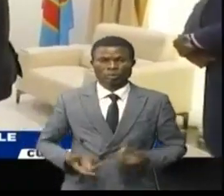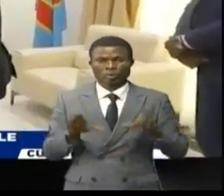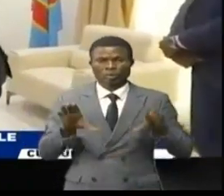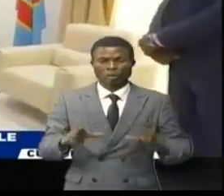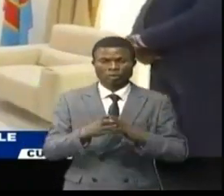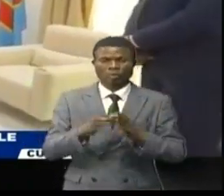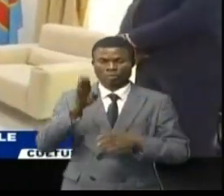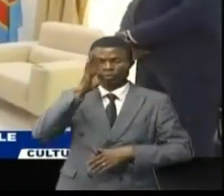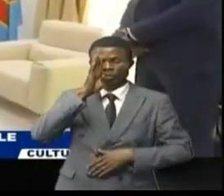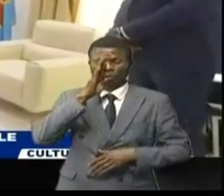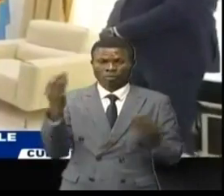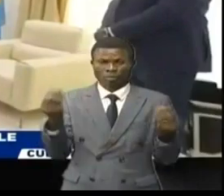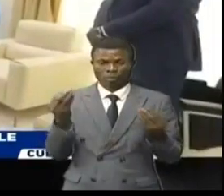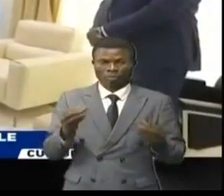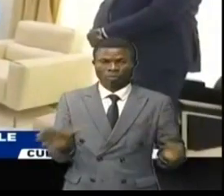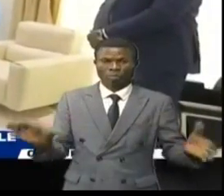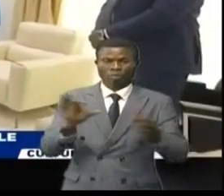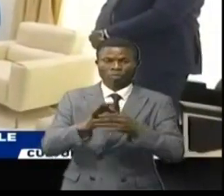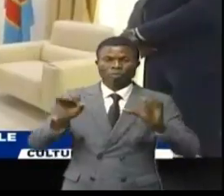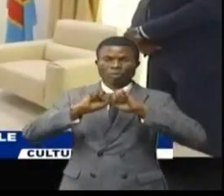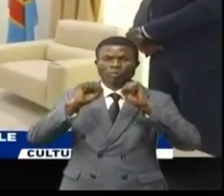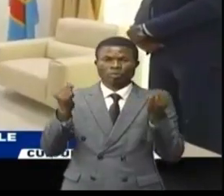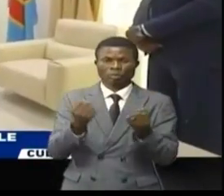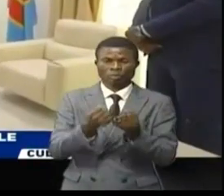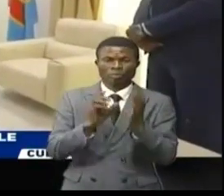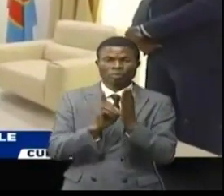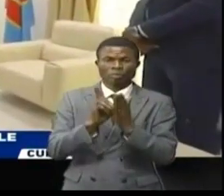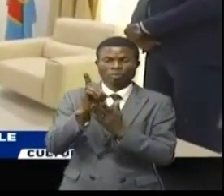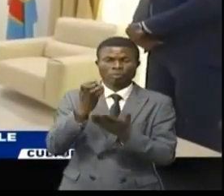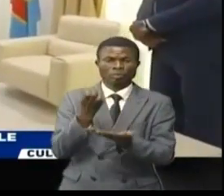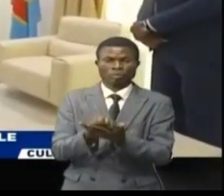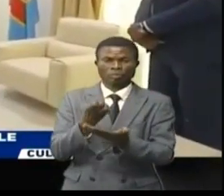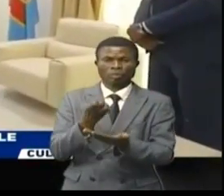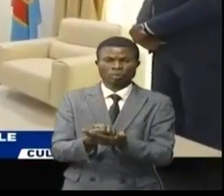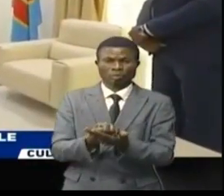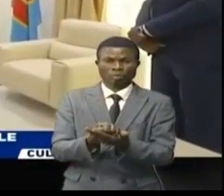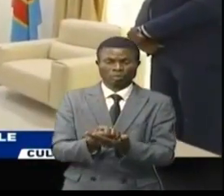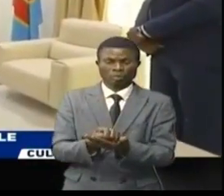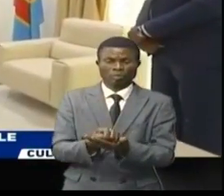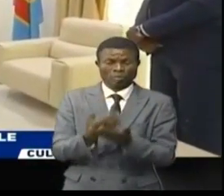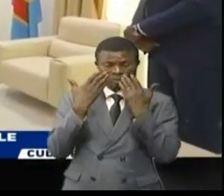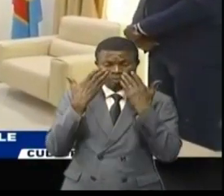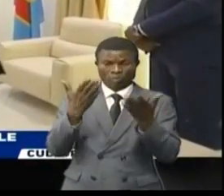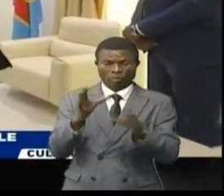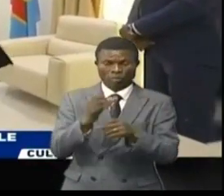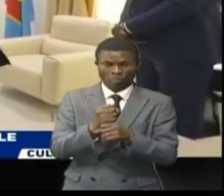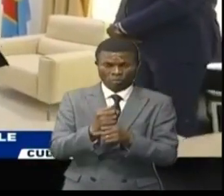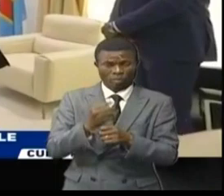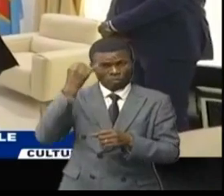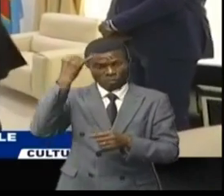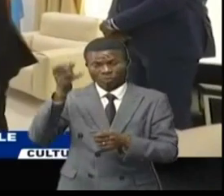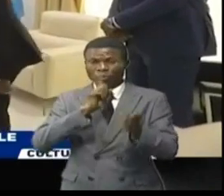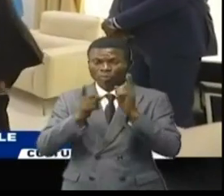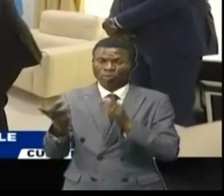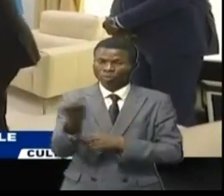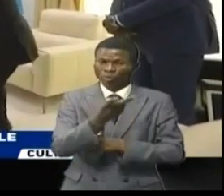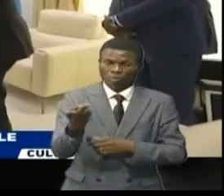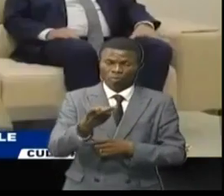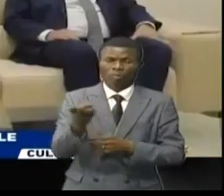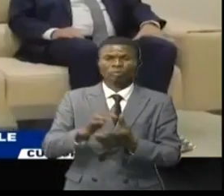Belgique en vue d'une inclusion sociale et le développement économique, c'est ce qui a conduit le président de la Fédération